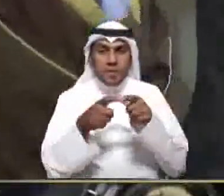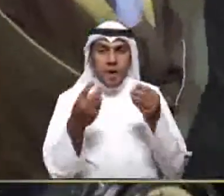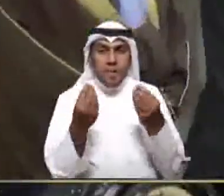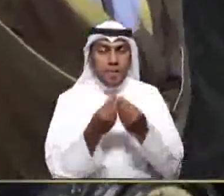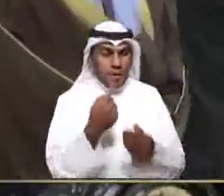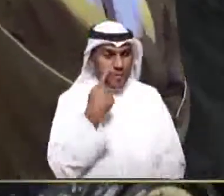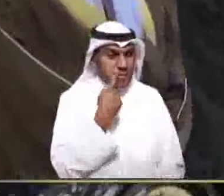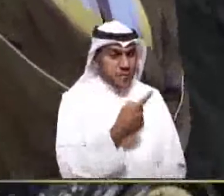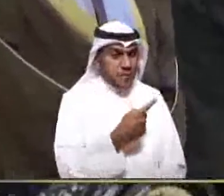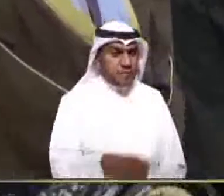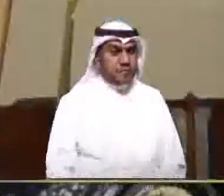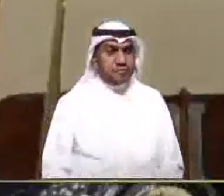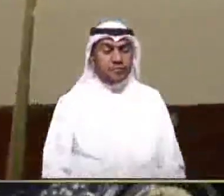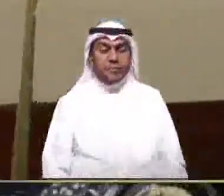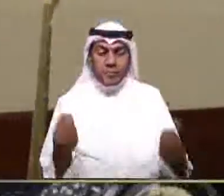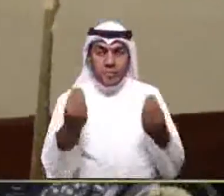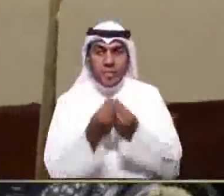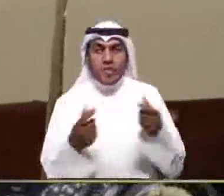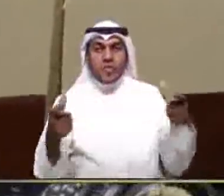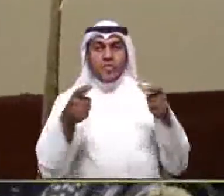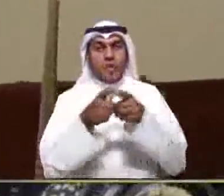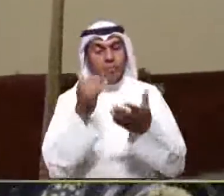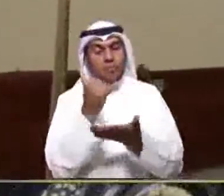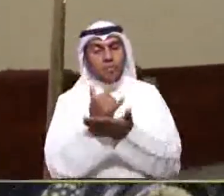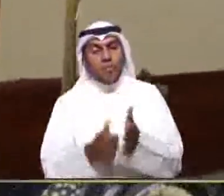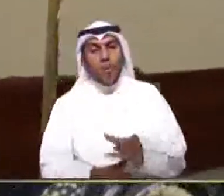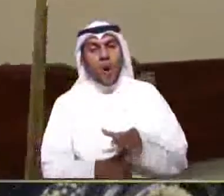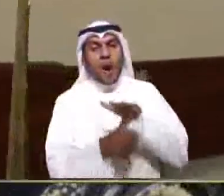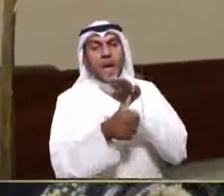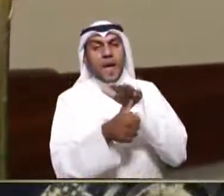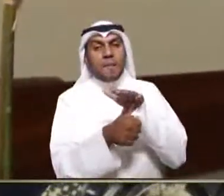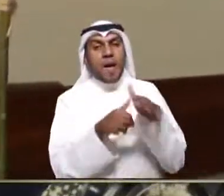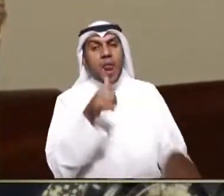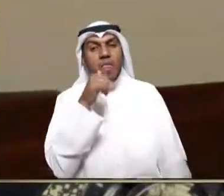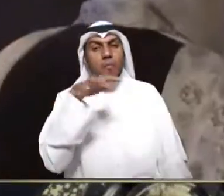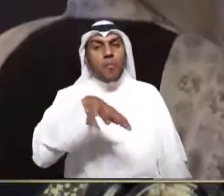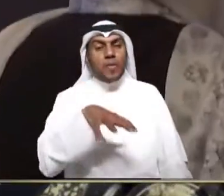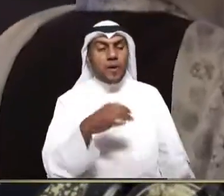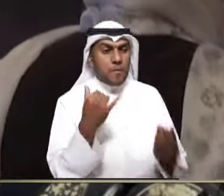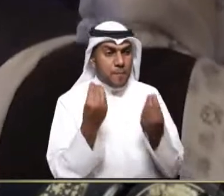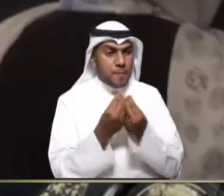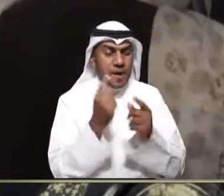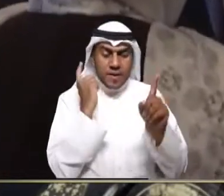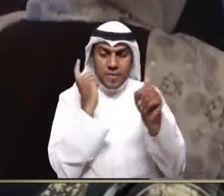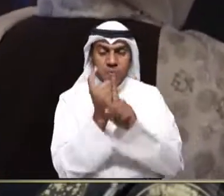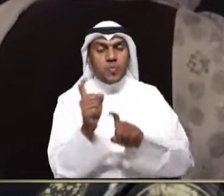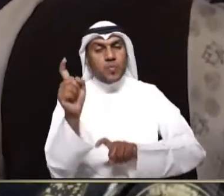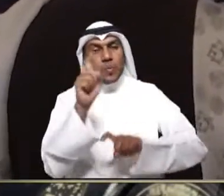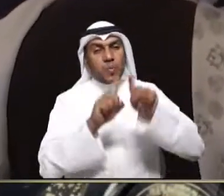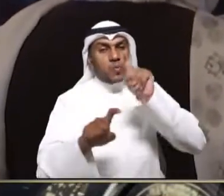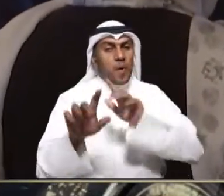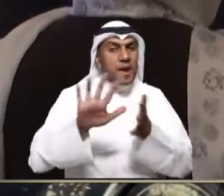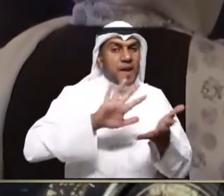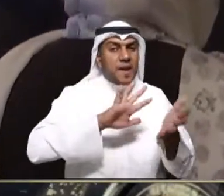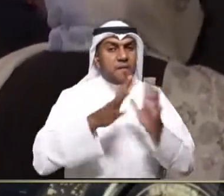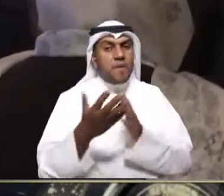الحي المالي بقصر منشن هاوس، حيث وقع في سجل الزوار، وأجرى لقاء مع كبار رجال الاقتصاد في الحي المالي بلندن لبحث سبل